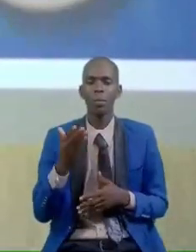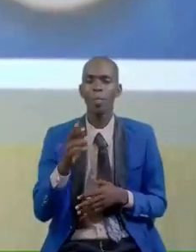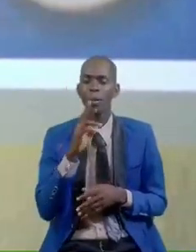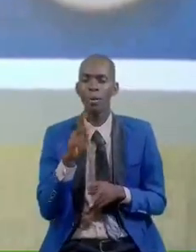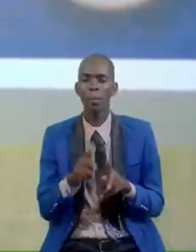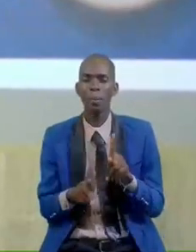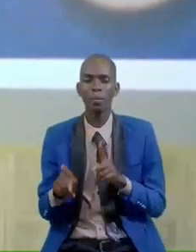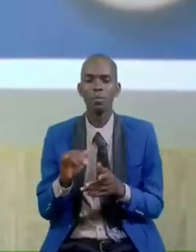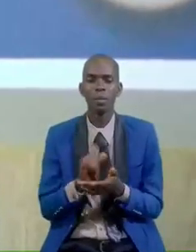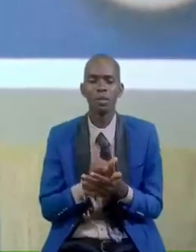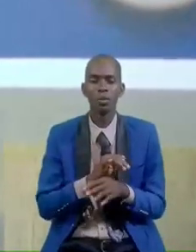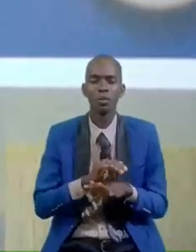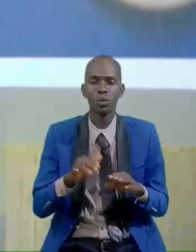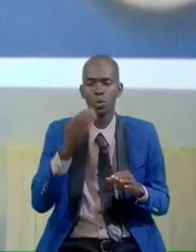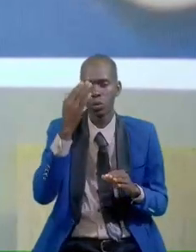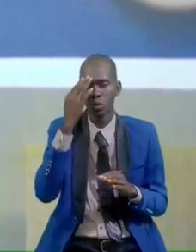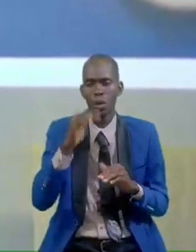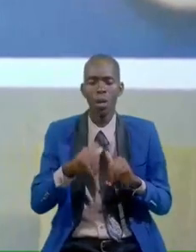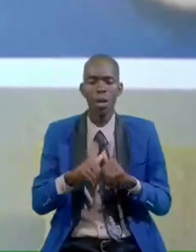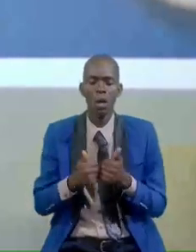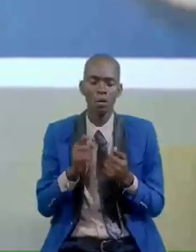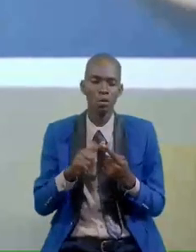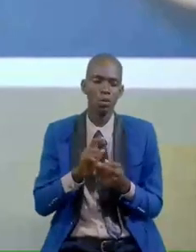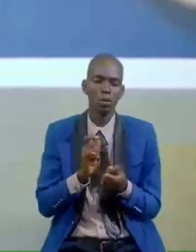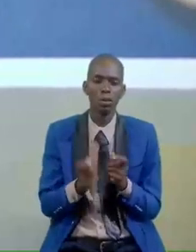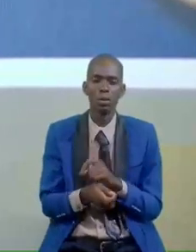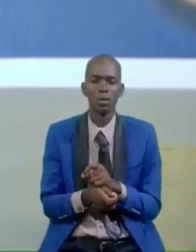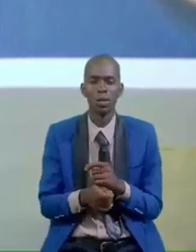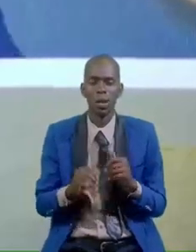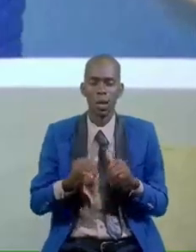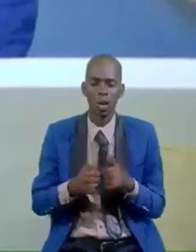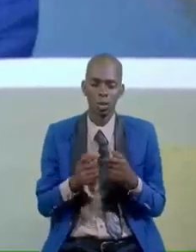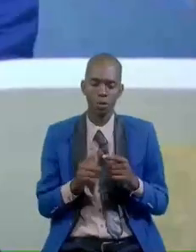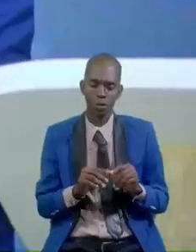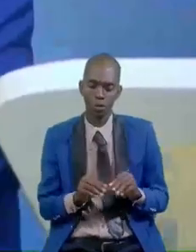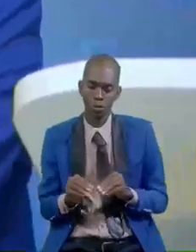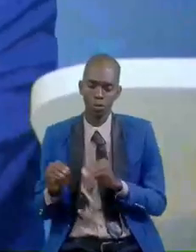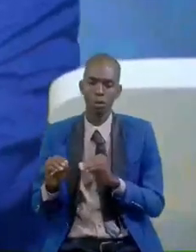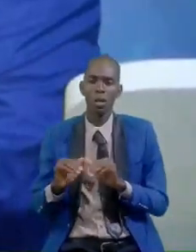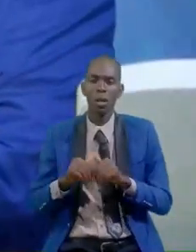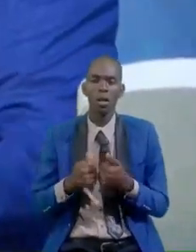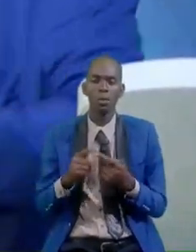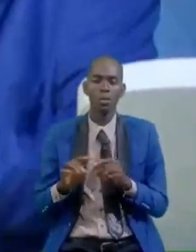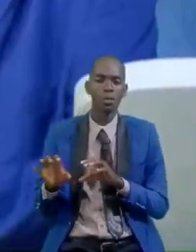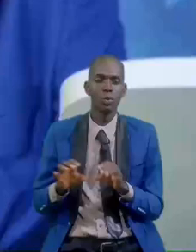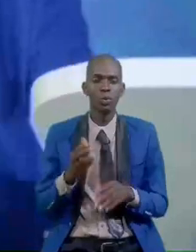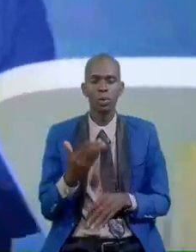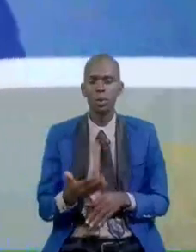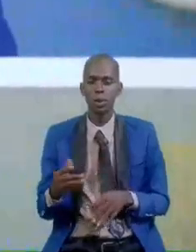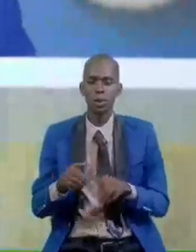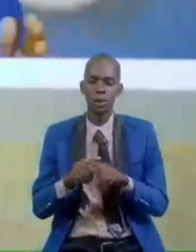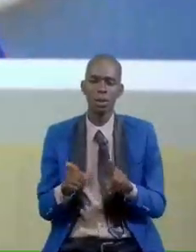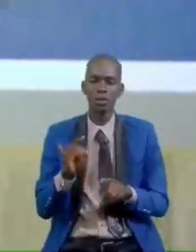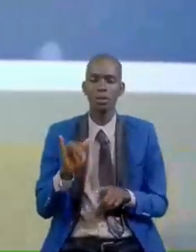gens qui ne connaissent même pas comment changer. Ils ne savent pas changer. Ils ne savent pas comment évoluer, comment faire les choses